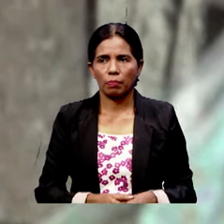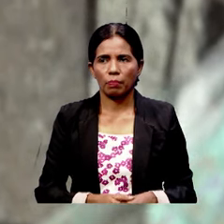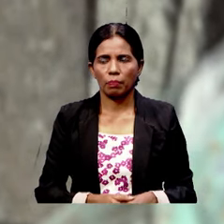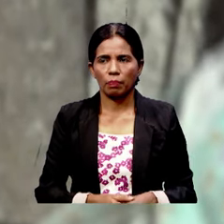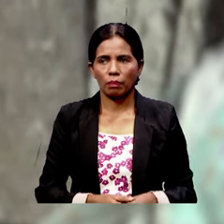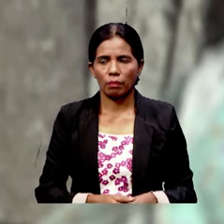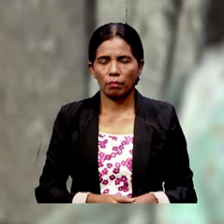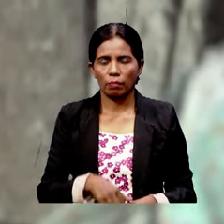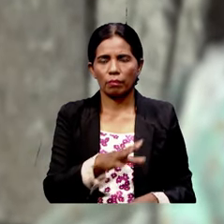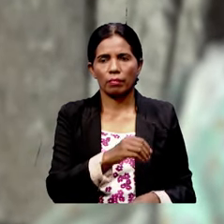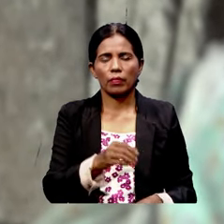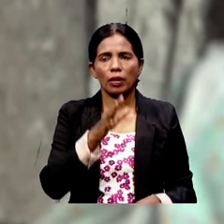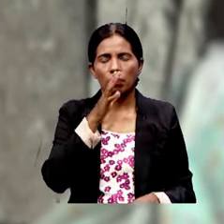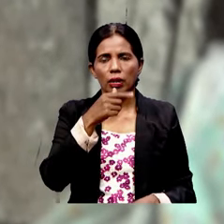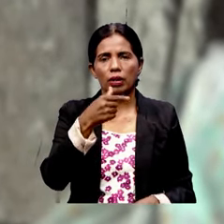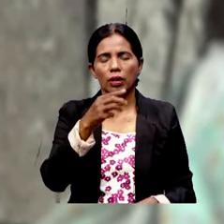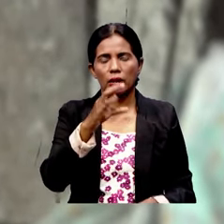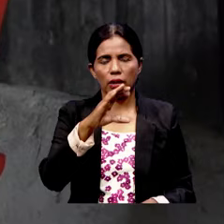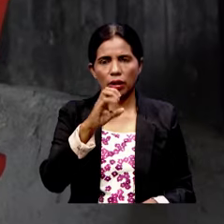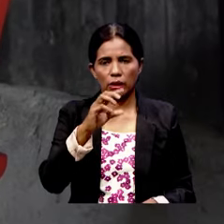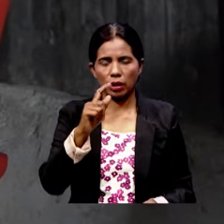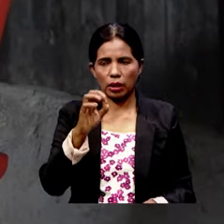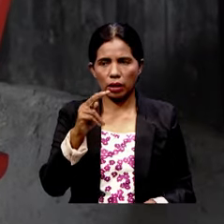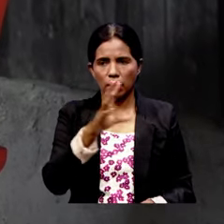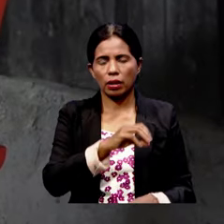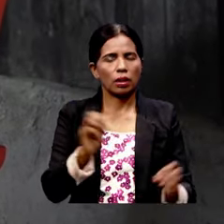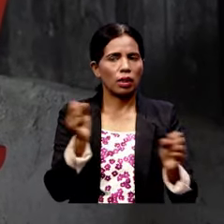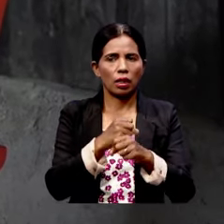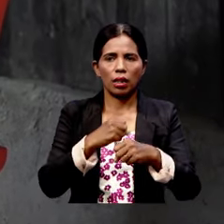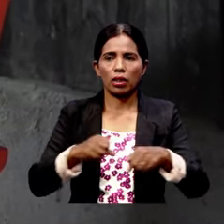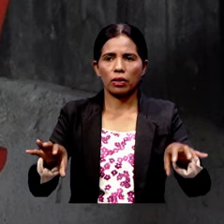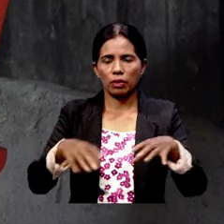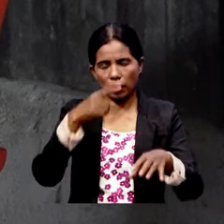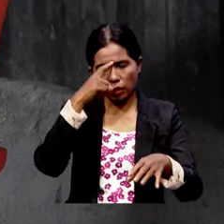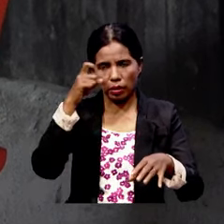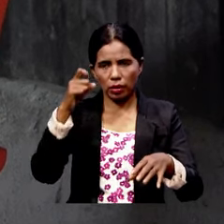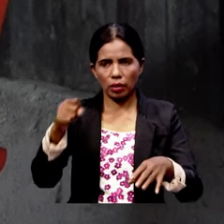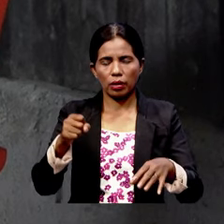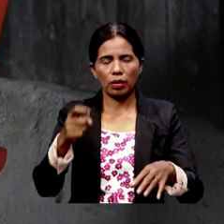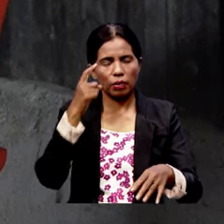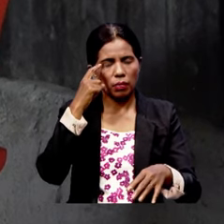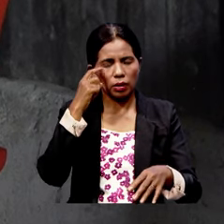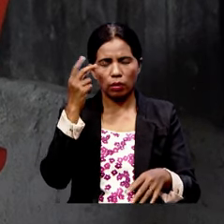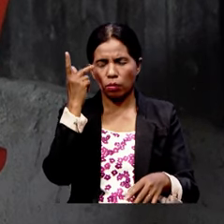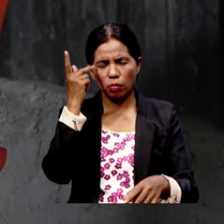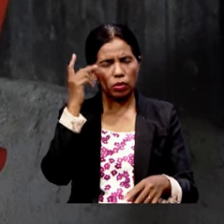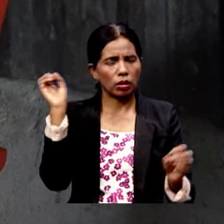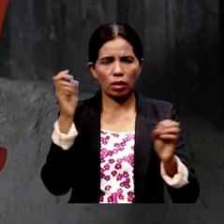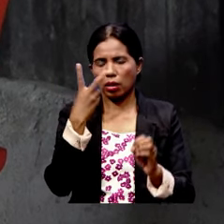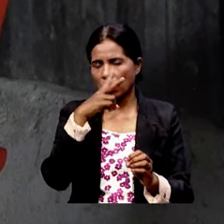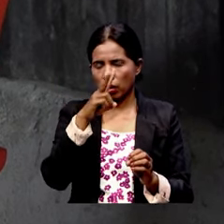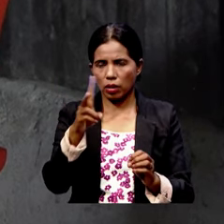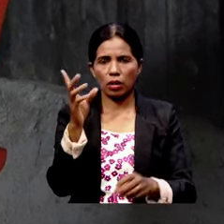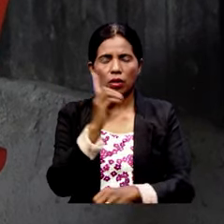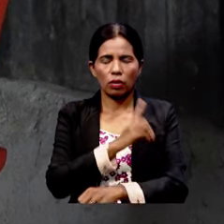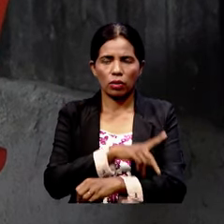Ina Cristina da Silva hateteng, durante ne lahalo serviso tambah kondisau matang moras no lahare, une lorong